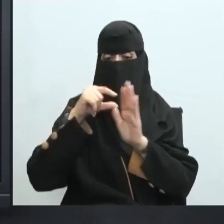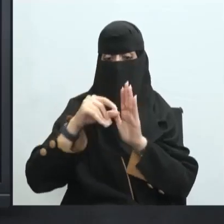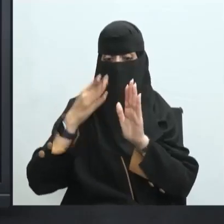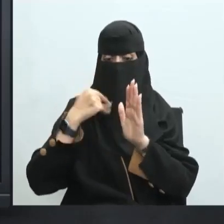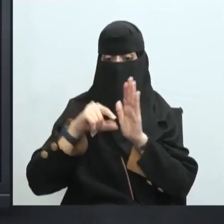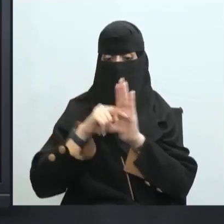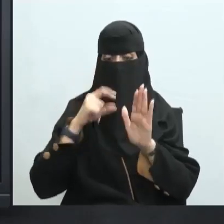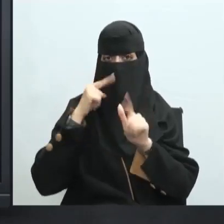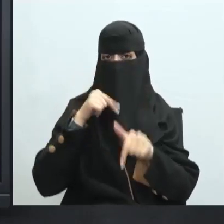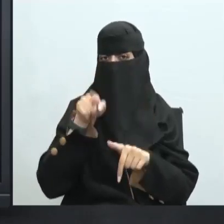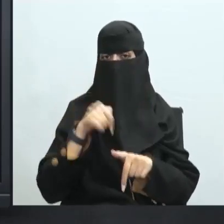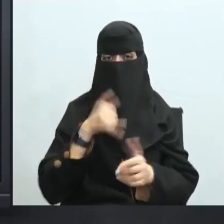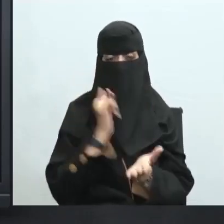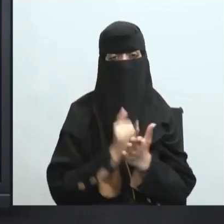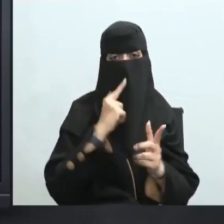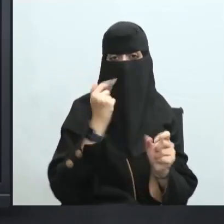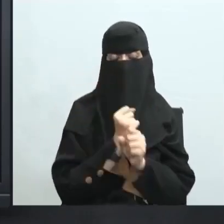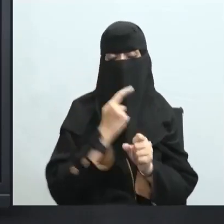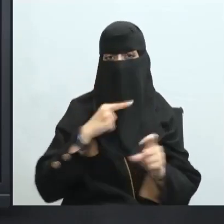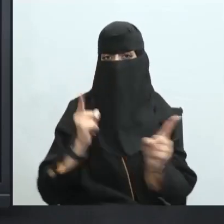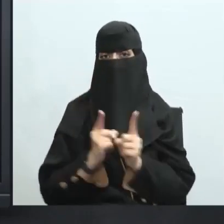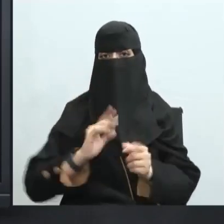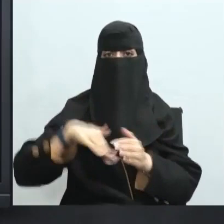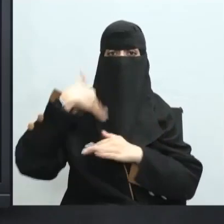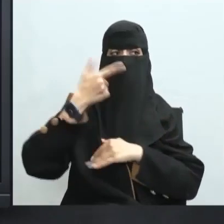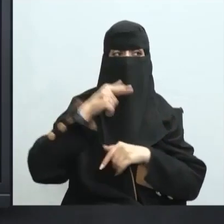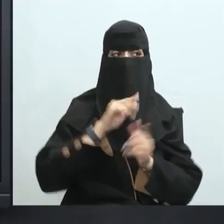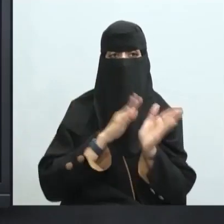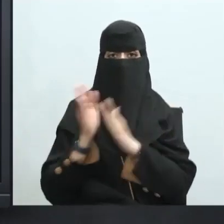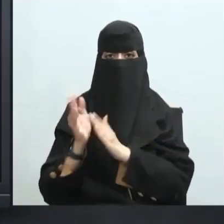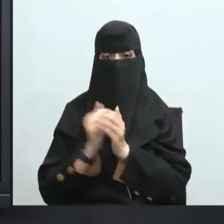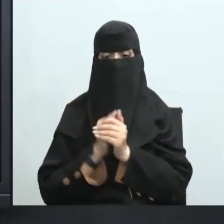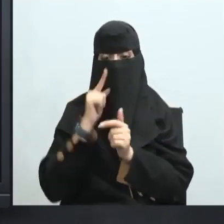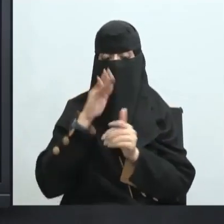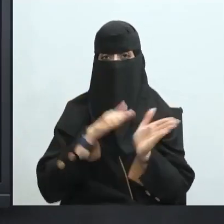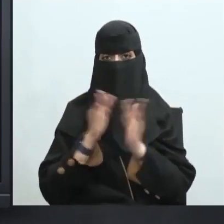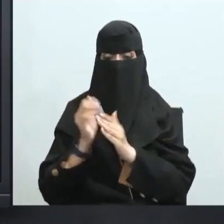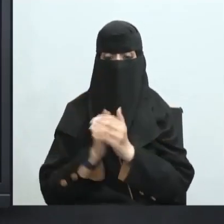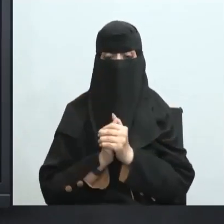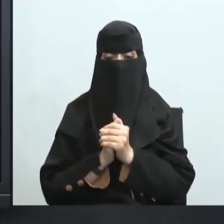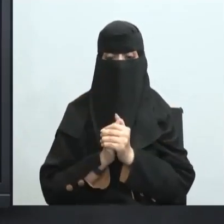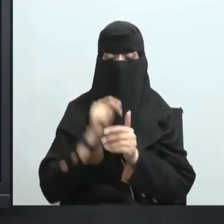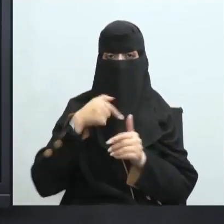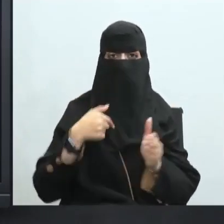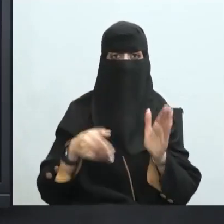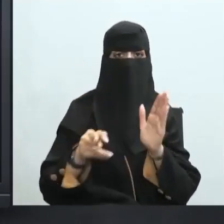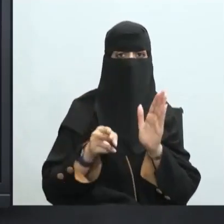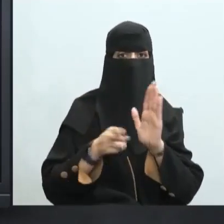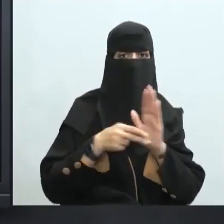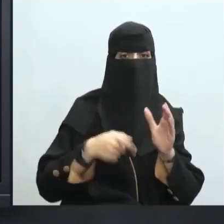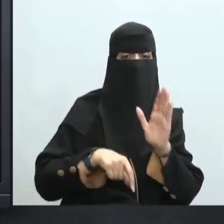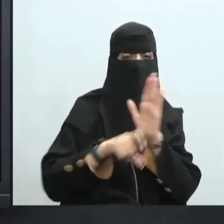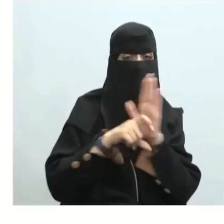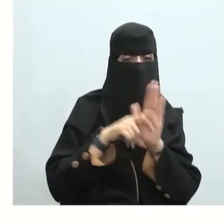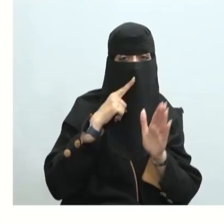المبررات وما تريد من المسؤول ان يفعله في الطلب ثم حدد ما ستفعله في المقابل حدد ما ستفعله في المقابل ايضا الاختتام هنا